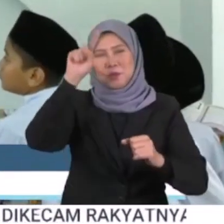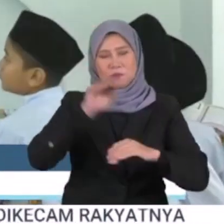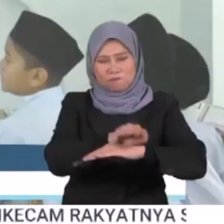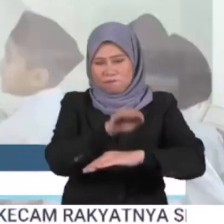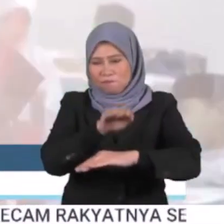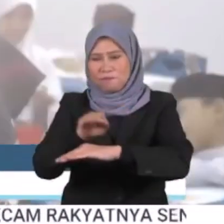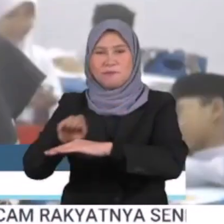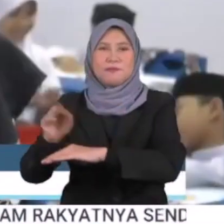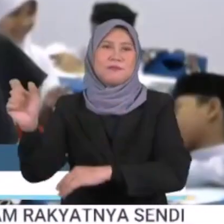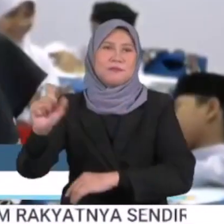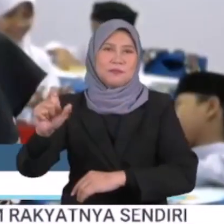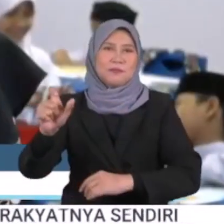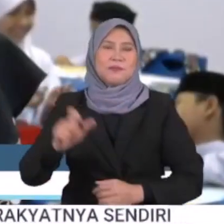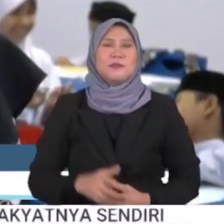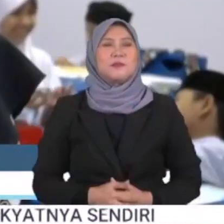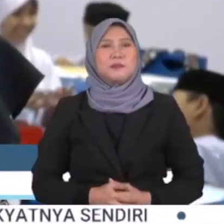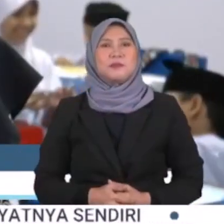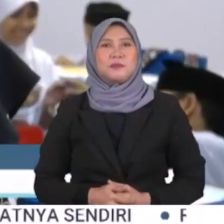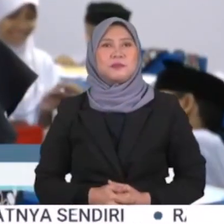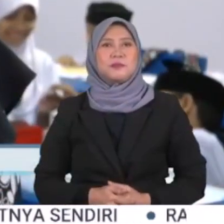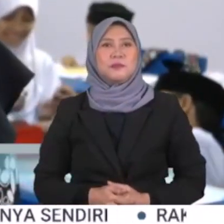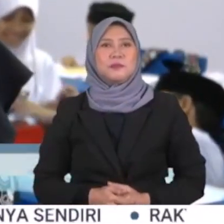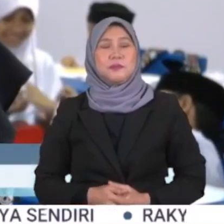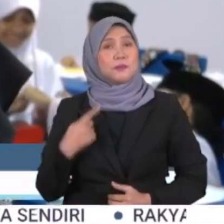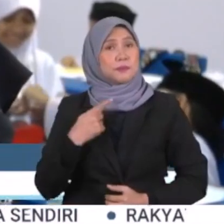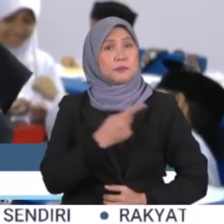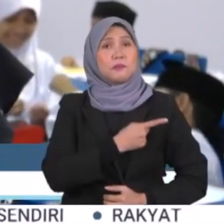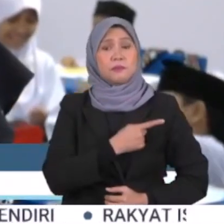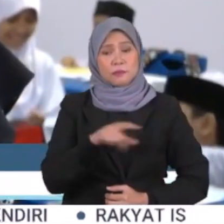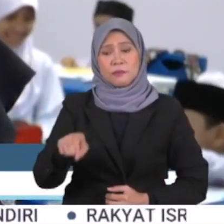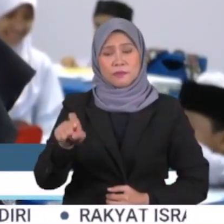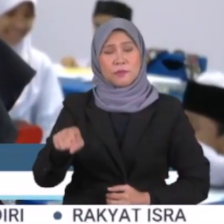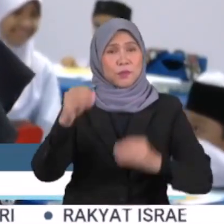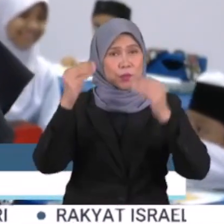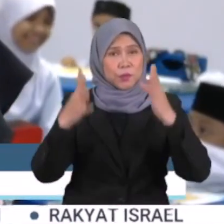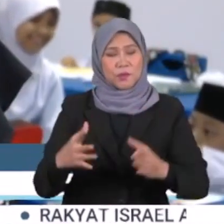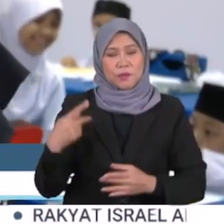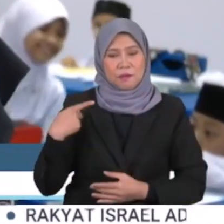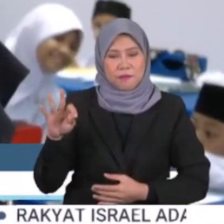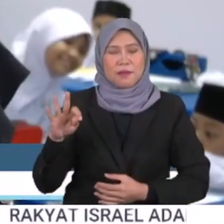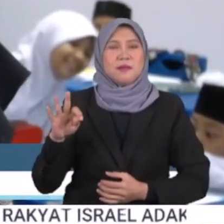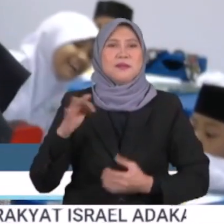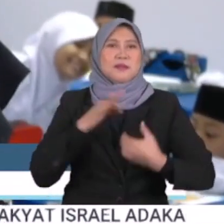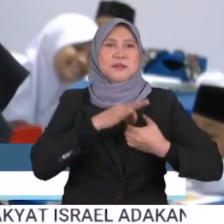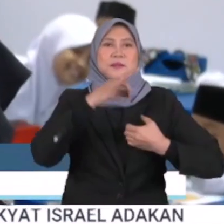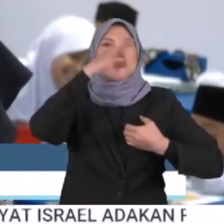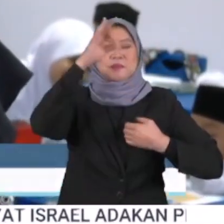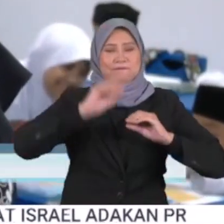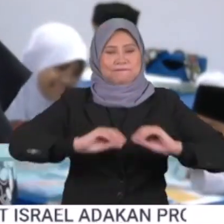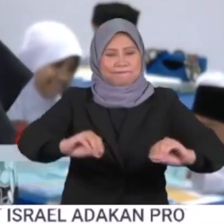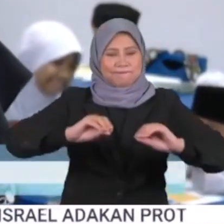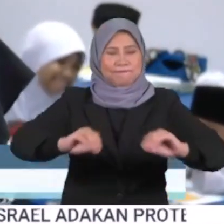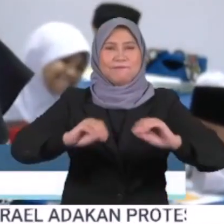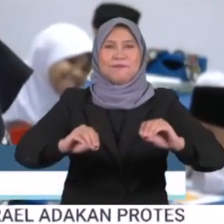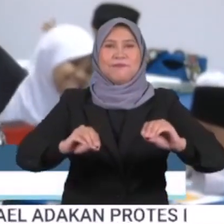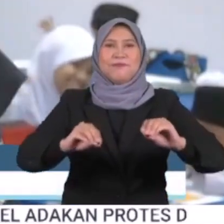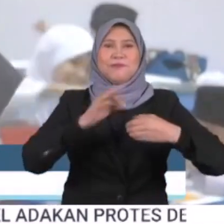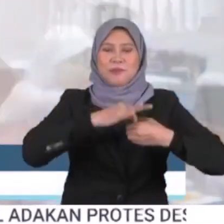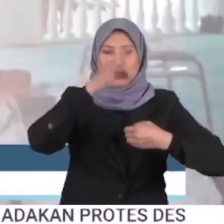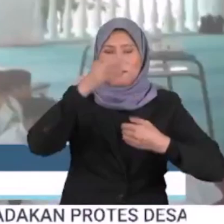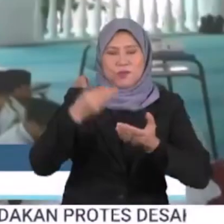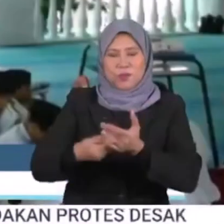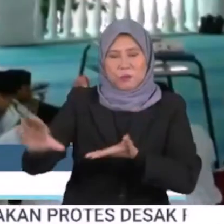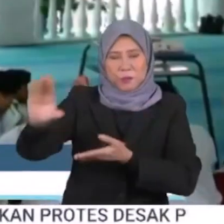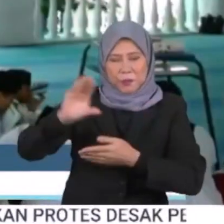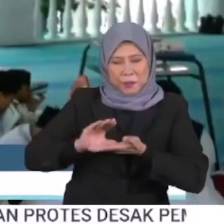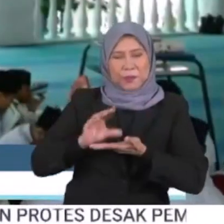syiar Islam. InsyaAllah mungkin kami daripada guru kafa akan lebih bersemangatlah untuk mengajar dengan bantuan yang diberikan,